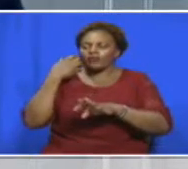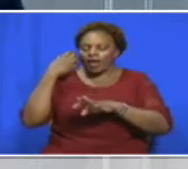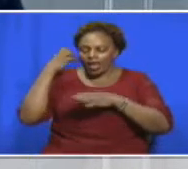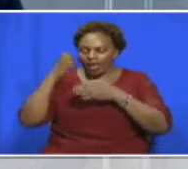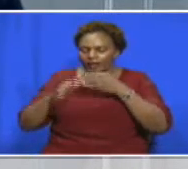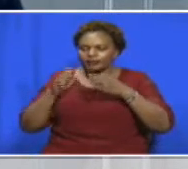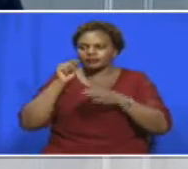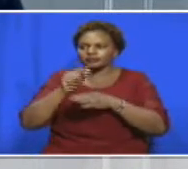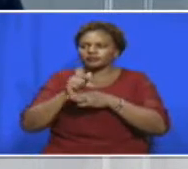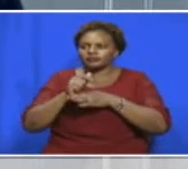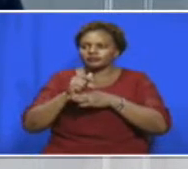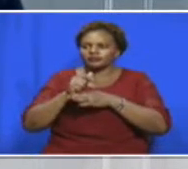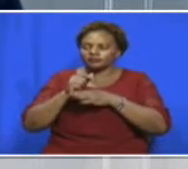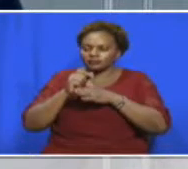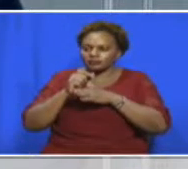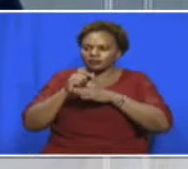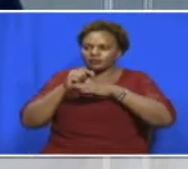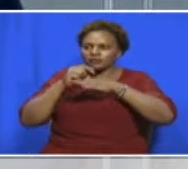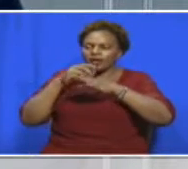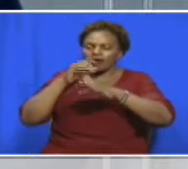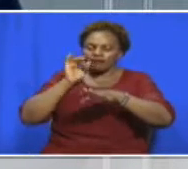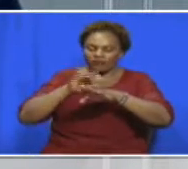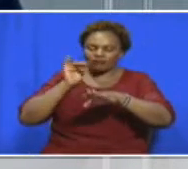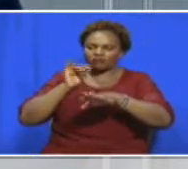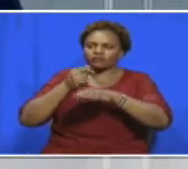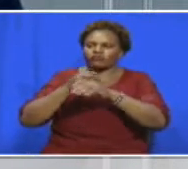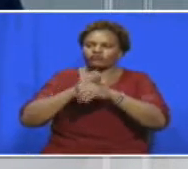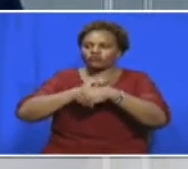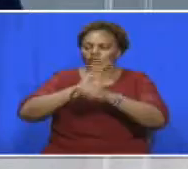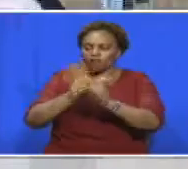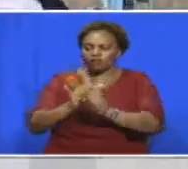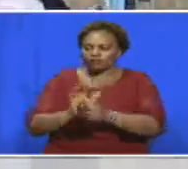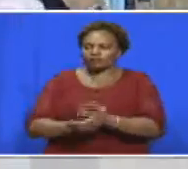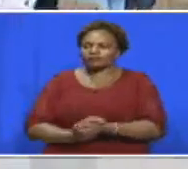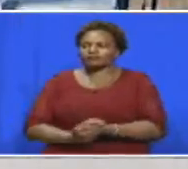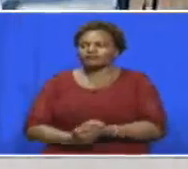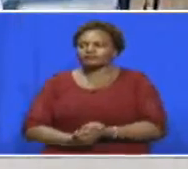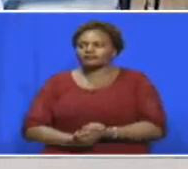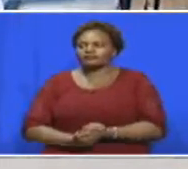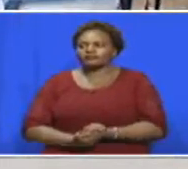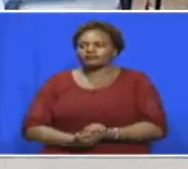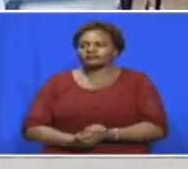mchipuko na kusambaa kwa aina mpya za virusi vya korona.